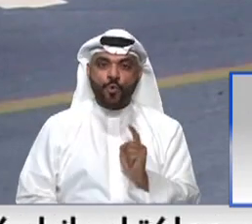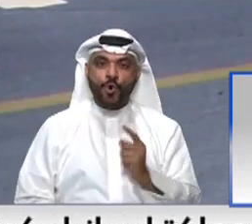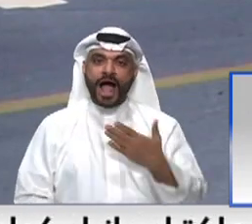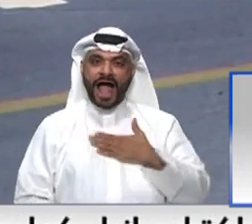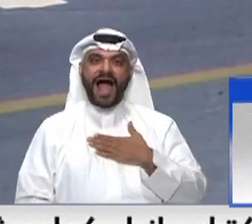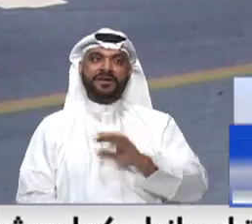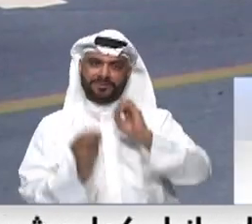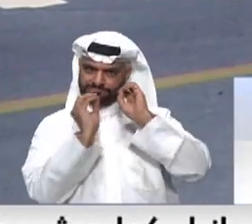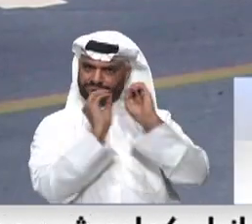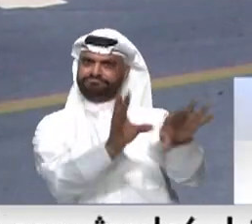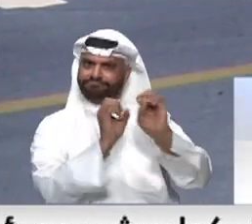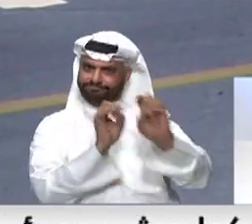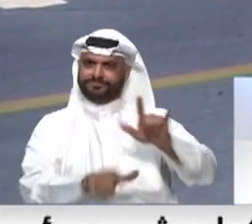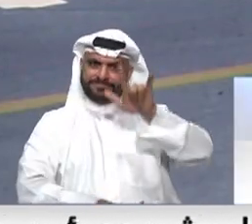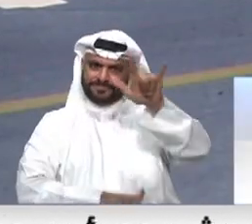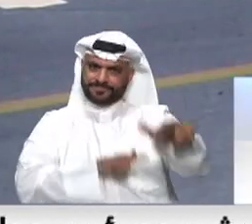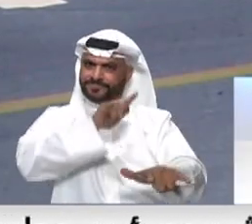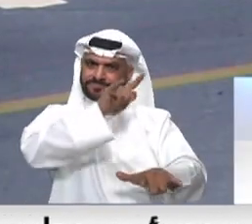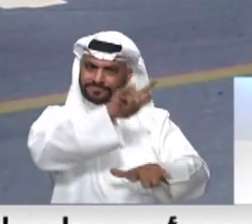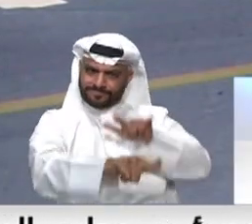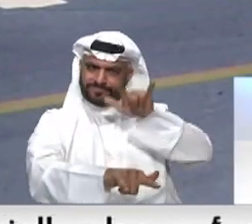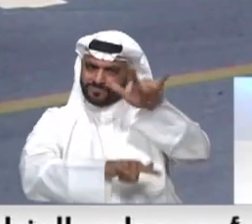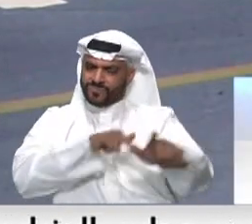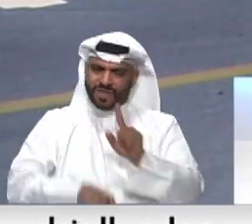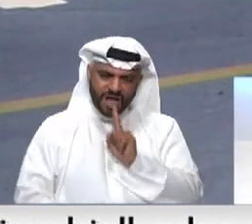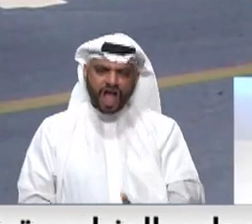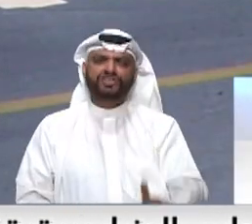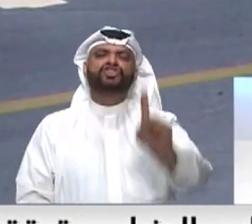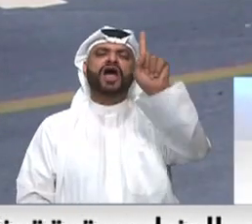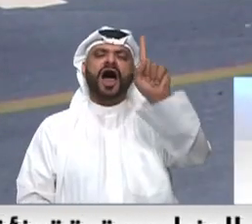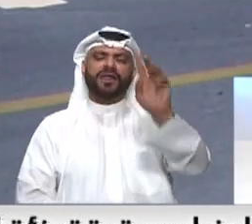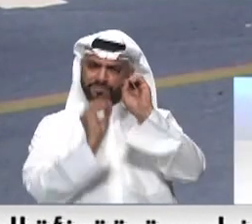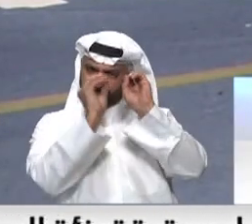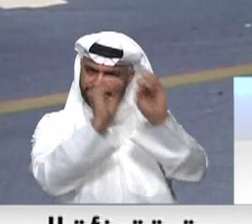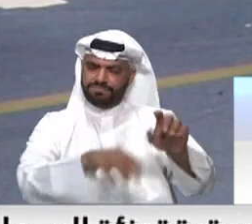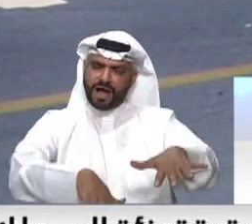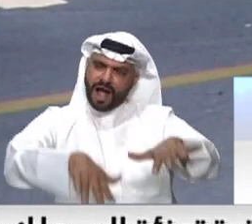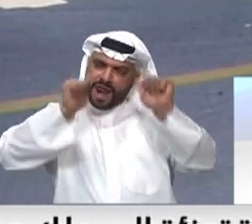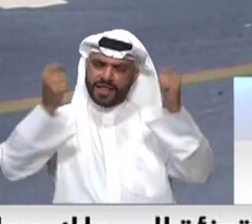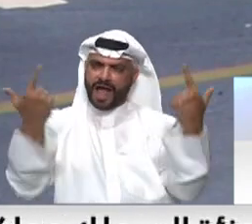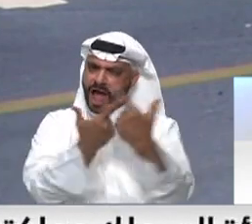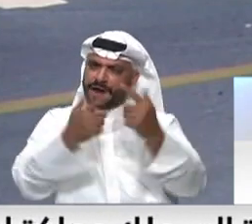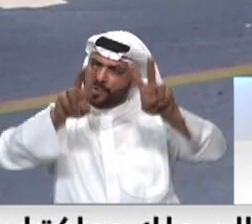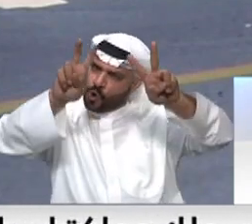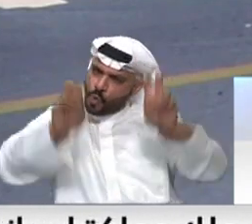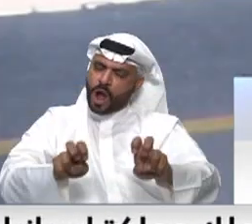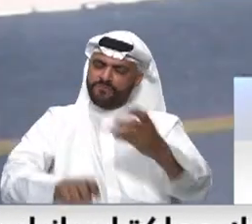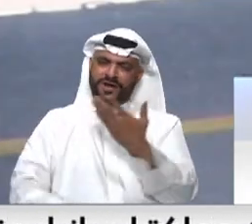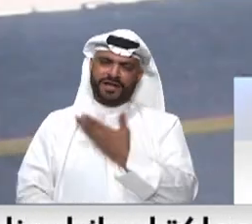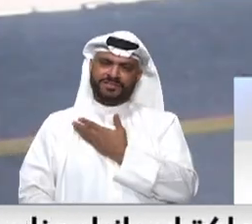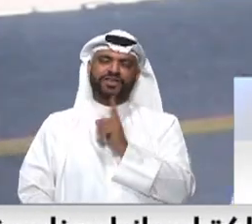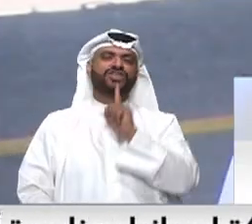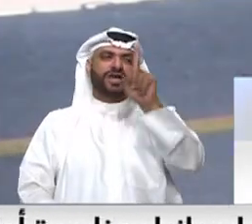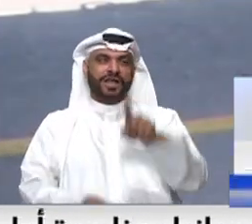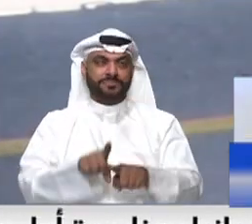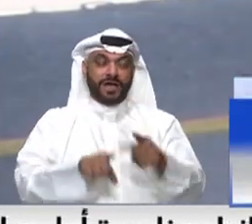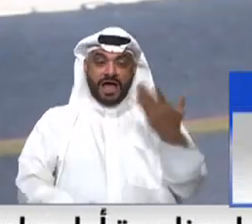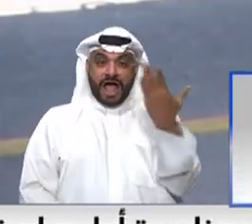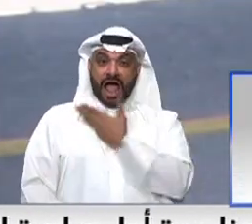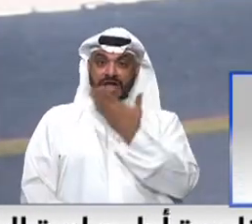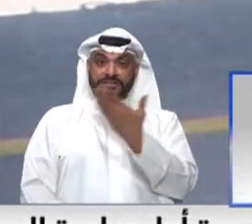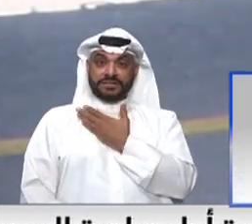في الجسر الجوي إلى أن إن شاء الله يعني تنتهي الحرب وتنتهي الأزمة اللي يعانون منها أخواننا. غزة